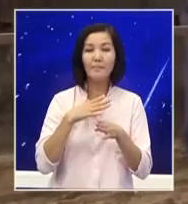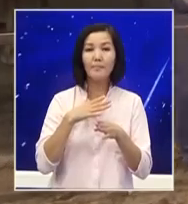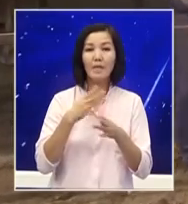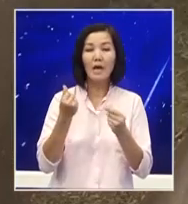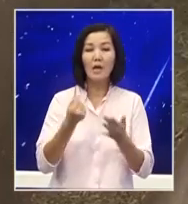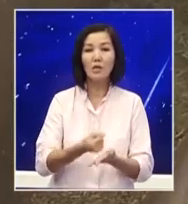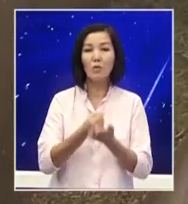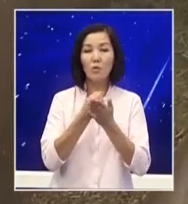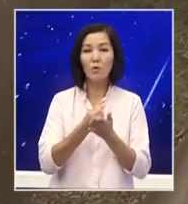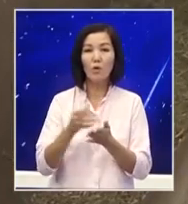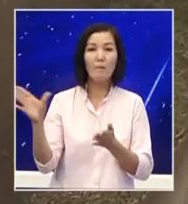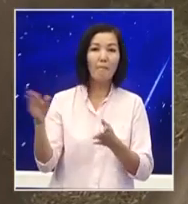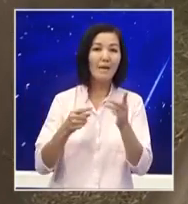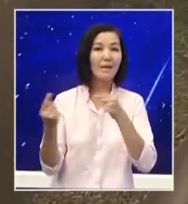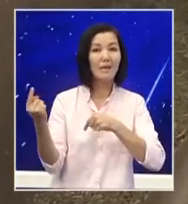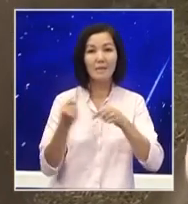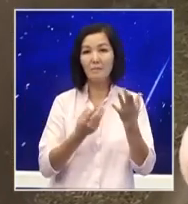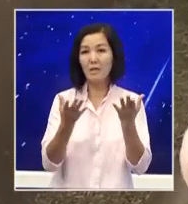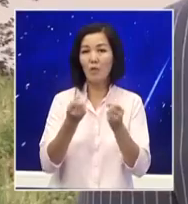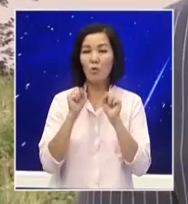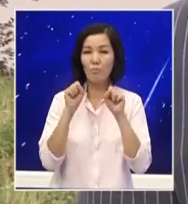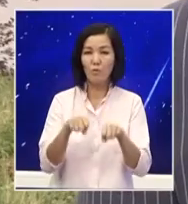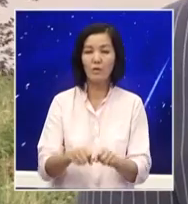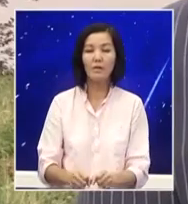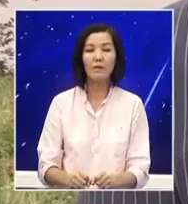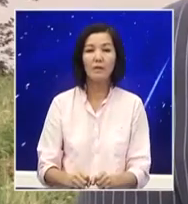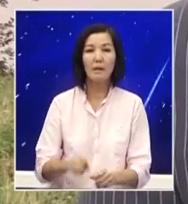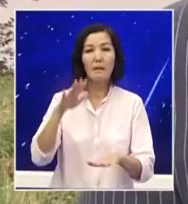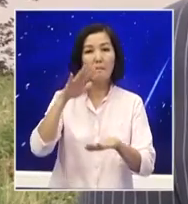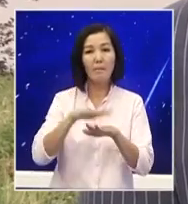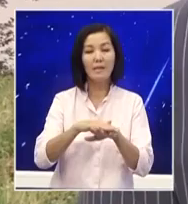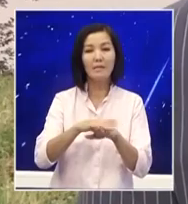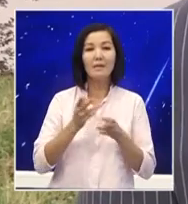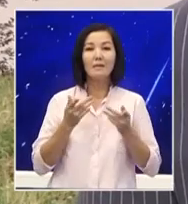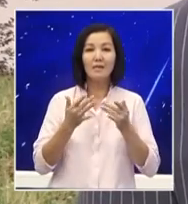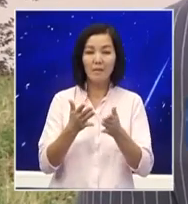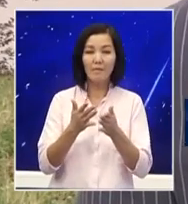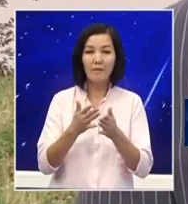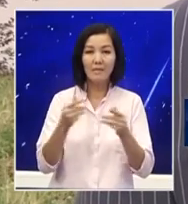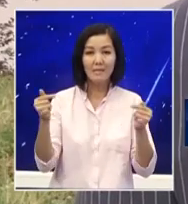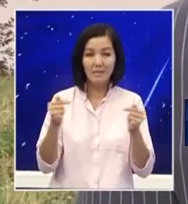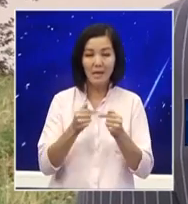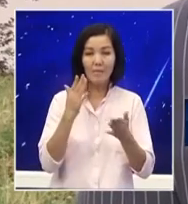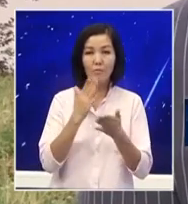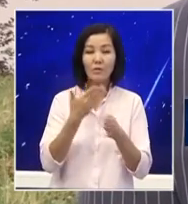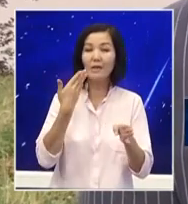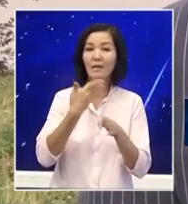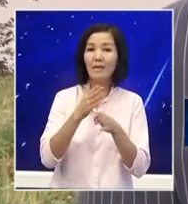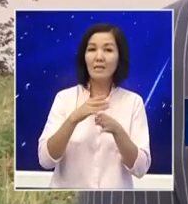қаржылай қолдауға кез келген кәсіпкер ие бола алады. Банктың талаптарына сай болса, өздерінің жаңағы